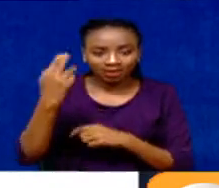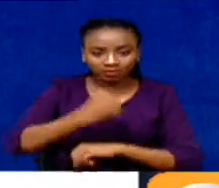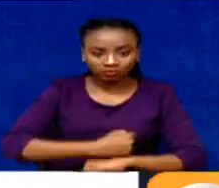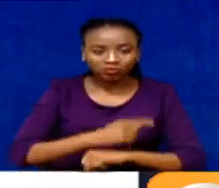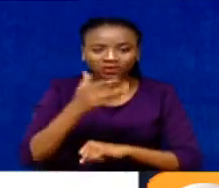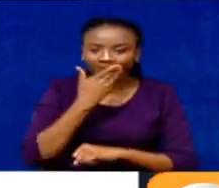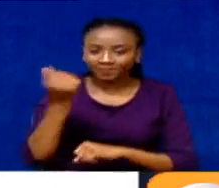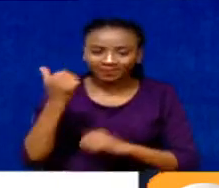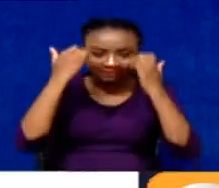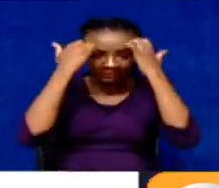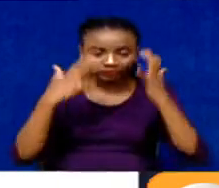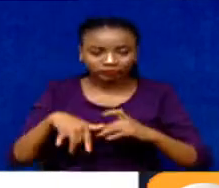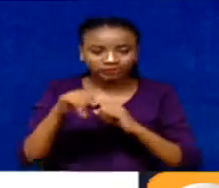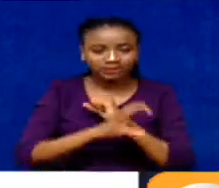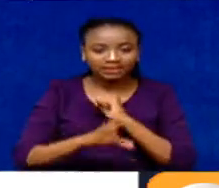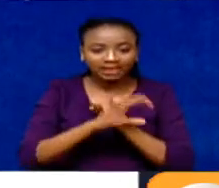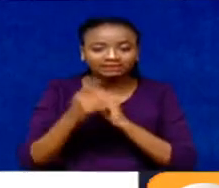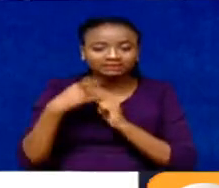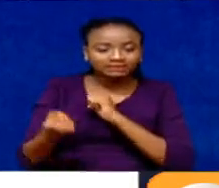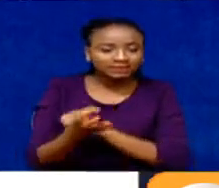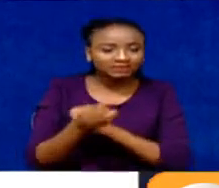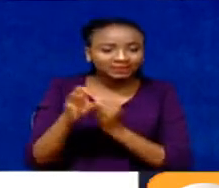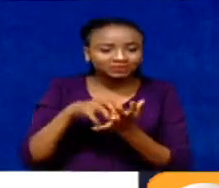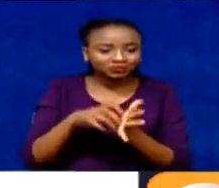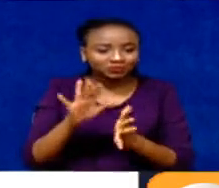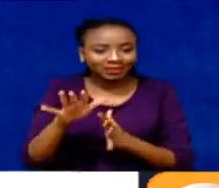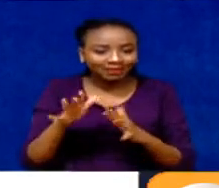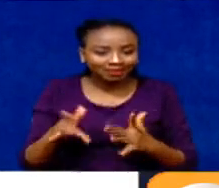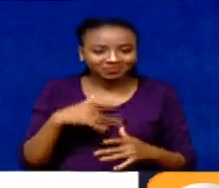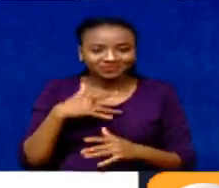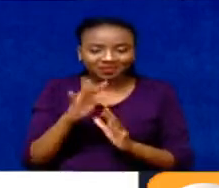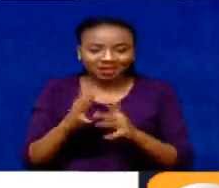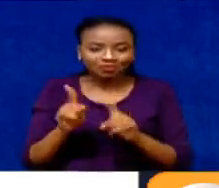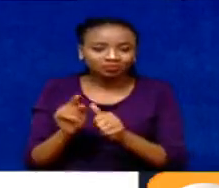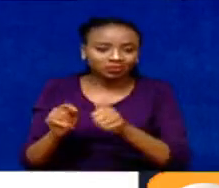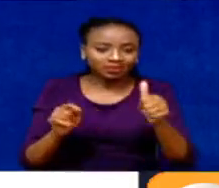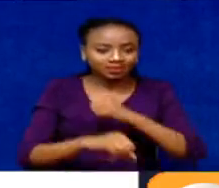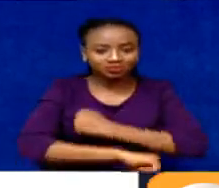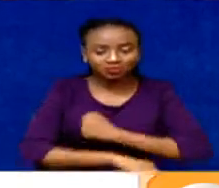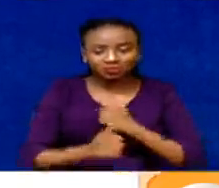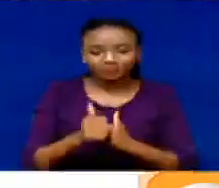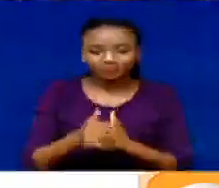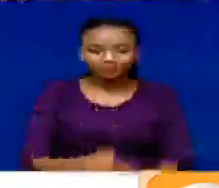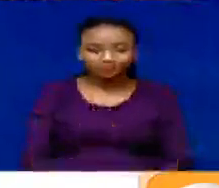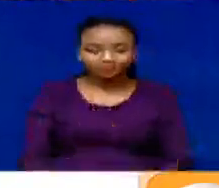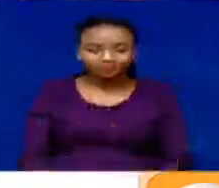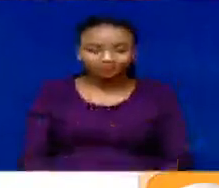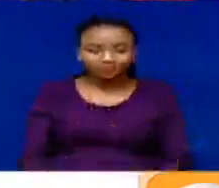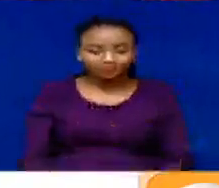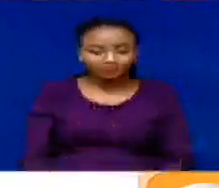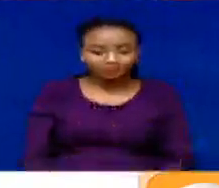nchini. Anatujuza mengi kuhusu ushindi wao na pia kuhusu matokeo ya baadhi ya shule zilizofanya vyema.